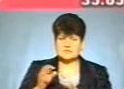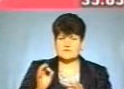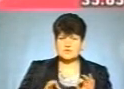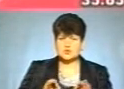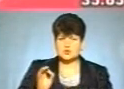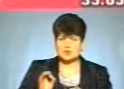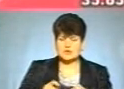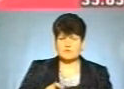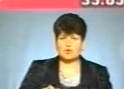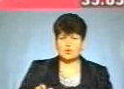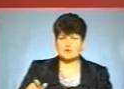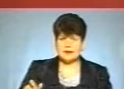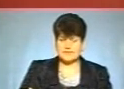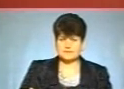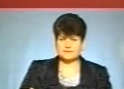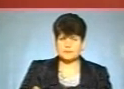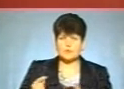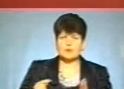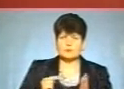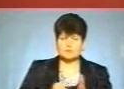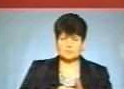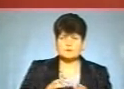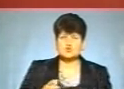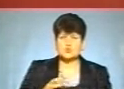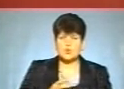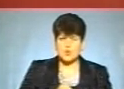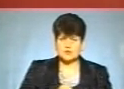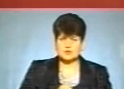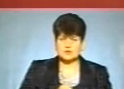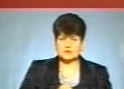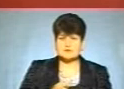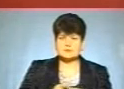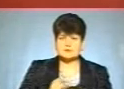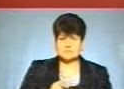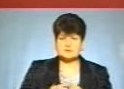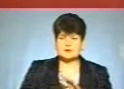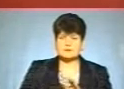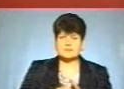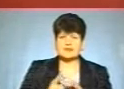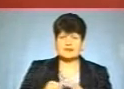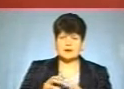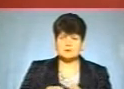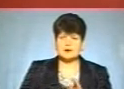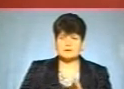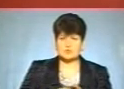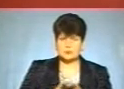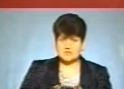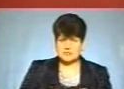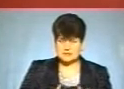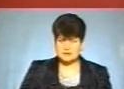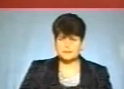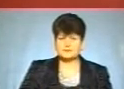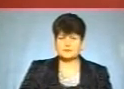31,58% людей підпадуть під скорочення за даними Кабінету міністрів. Ну, власне,